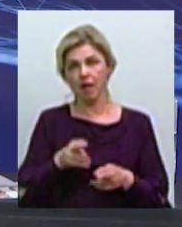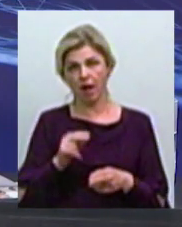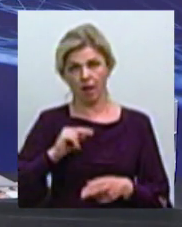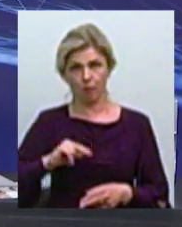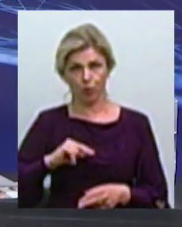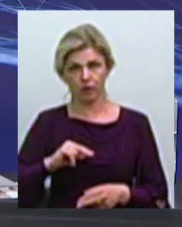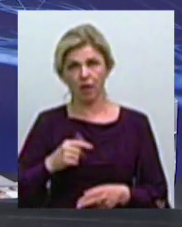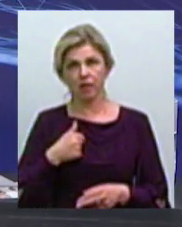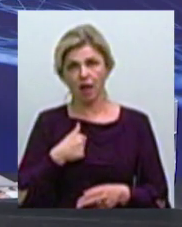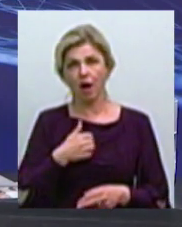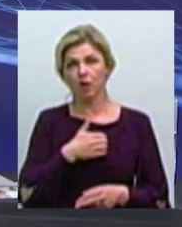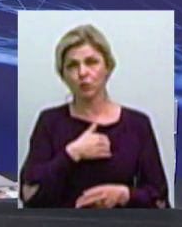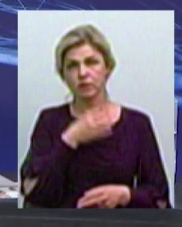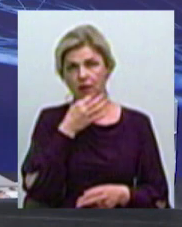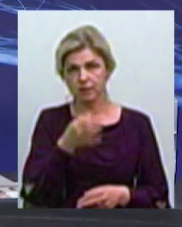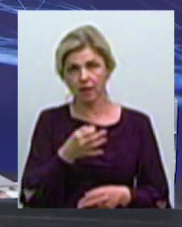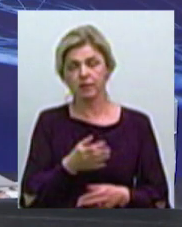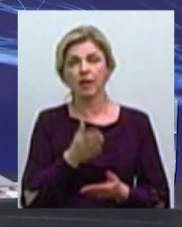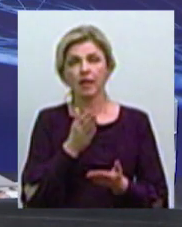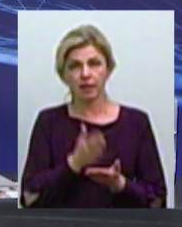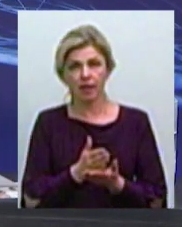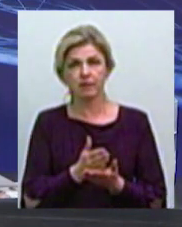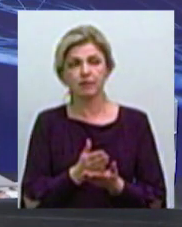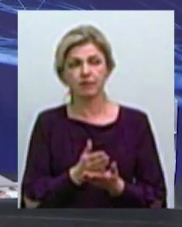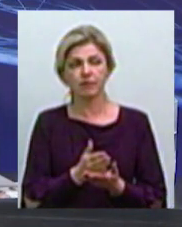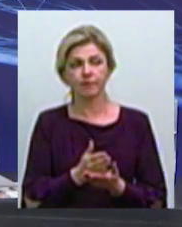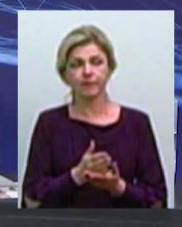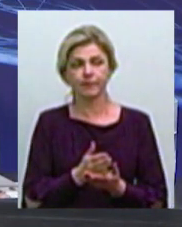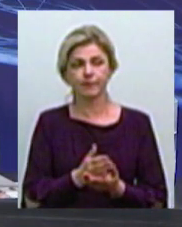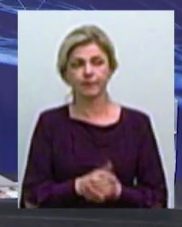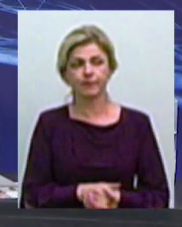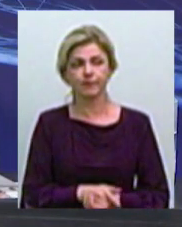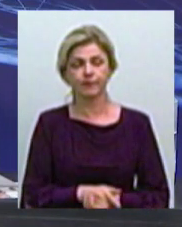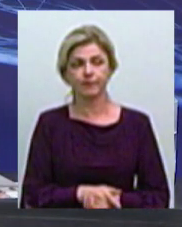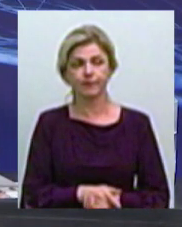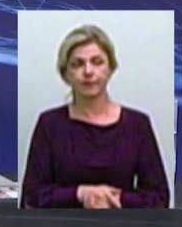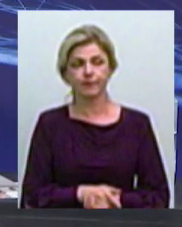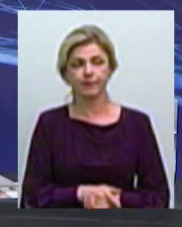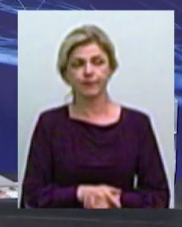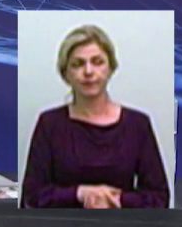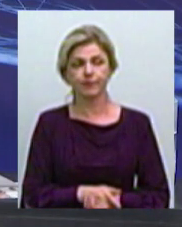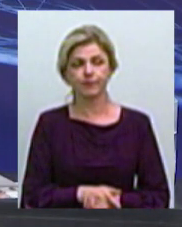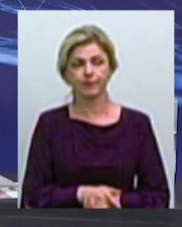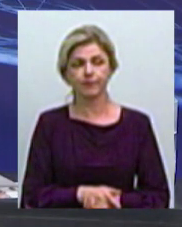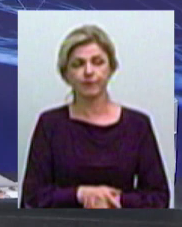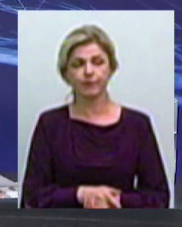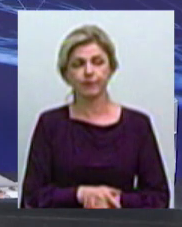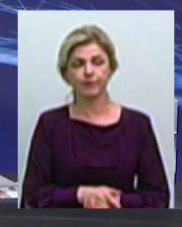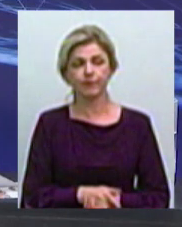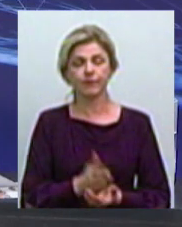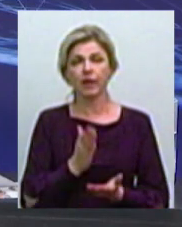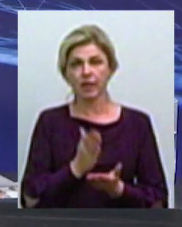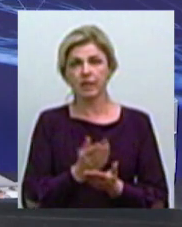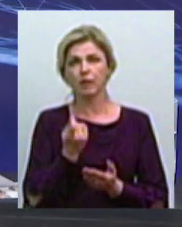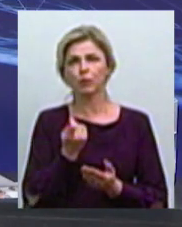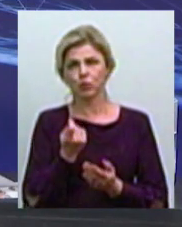Вот. Но я хочу сказать, что, в общем-то, есть этому и такой, знаете, немножко объясняемый мне компонент,